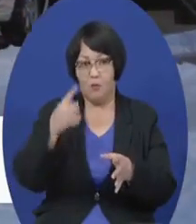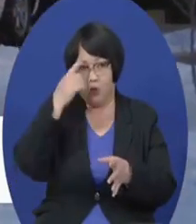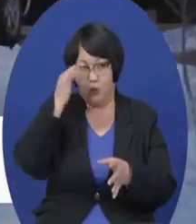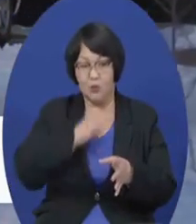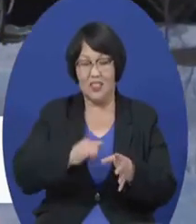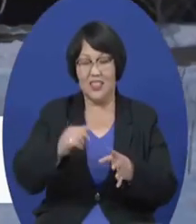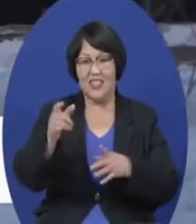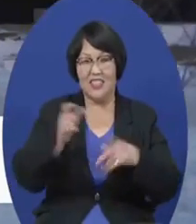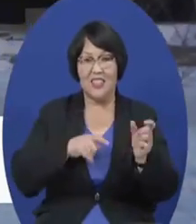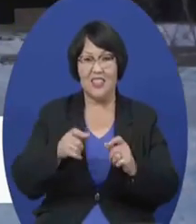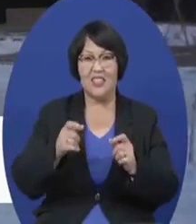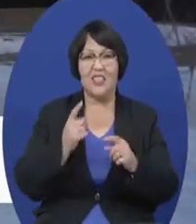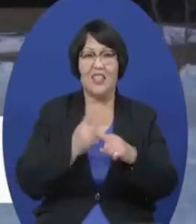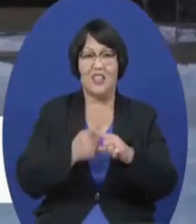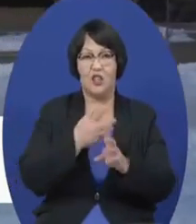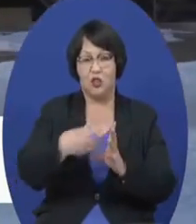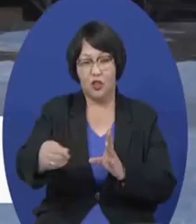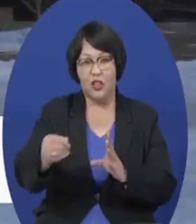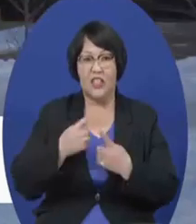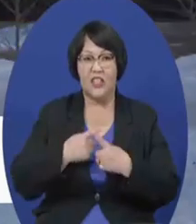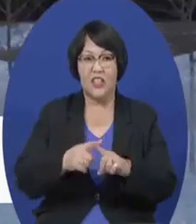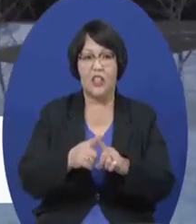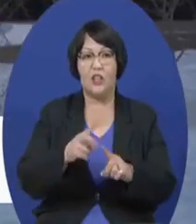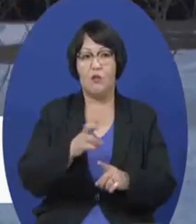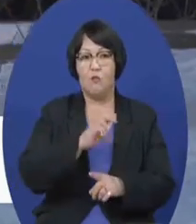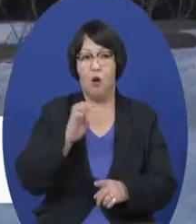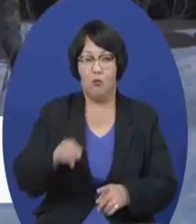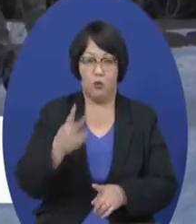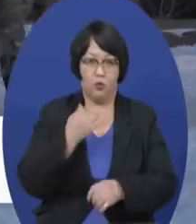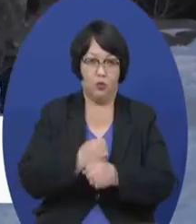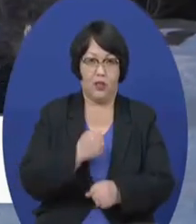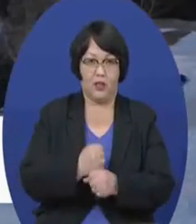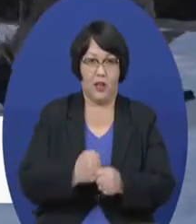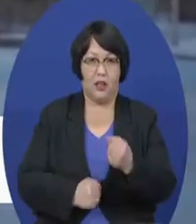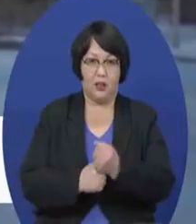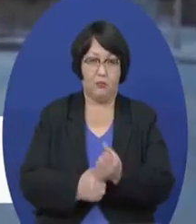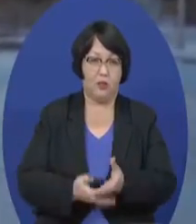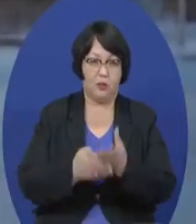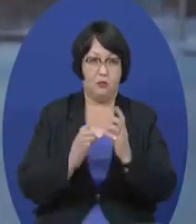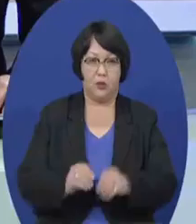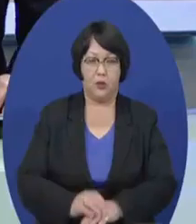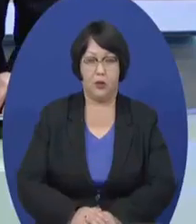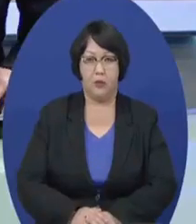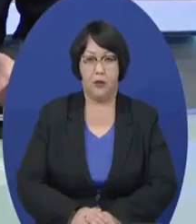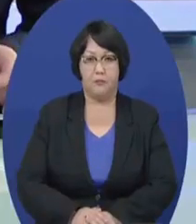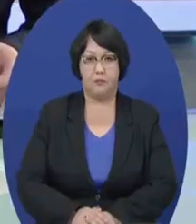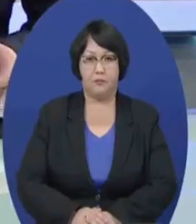нөлөө үзүүлж, цаашлаад хэлийн бомбын үйл ажиллагааг дэмжиж төлөхөц болно гэдгийг албаныхан онцолж байна.